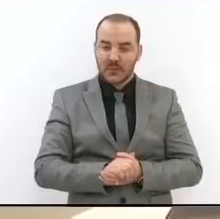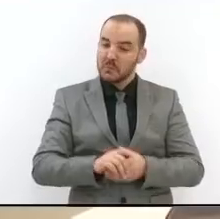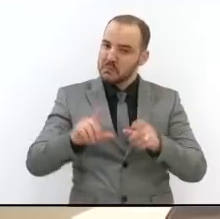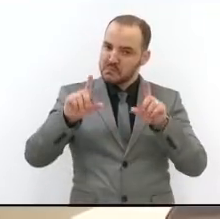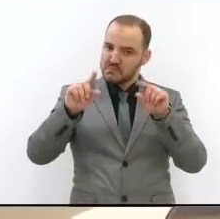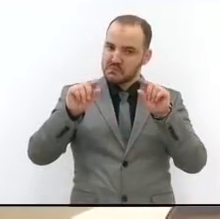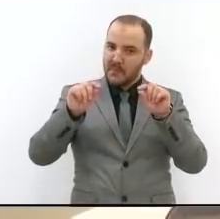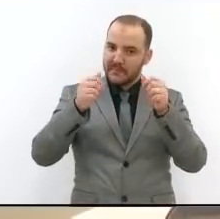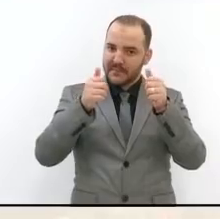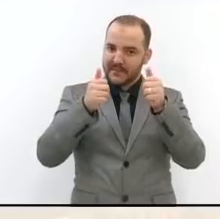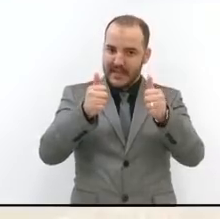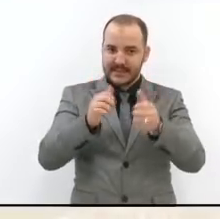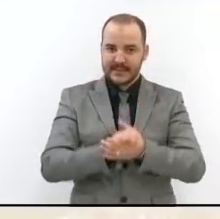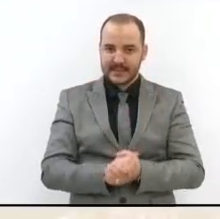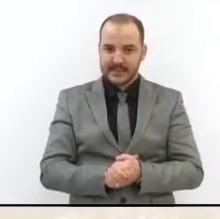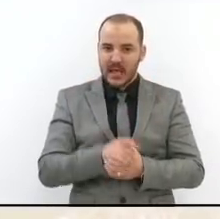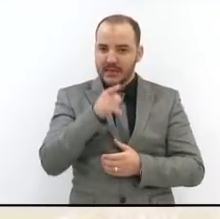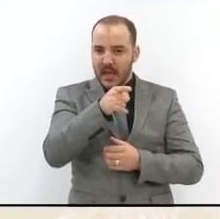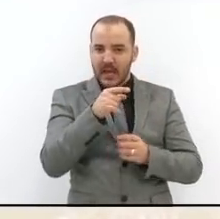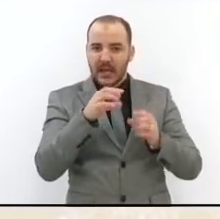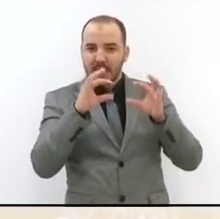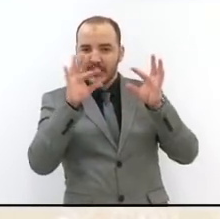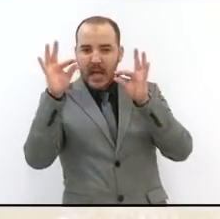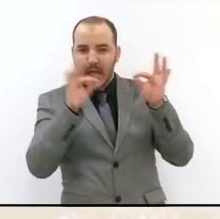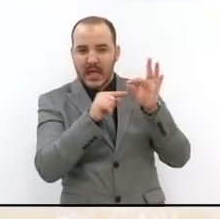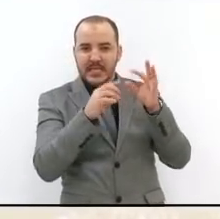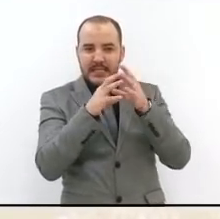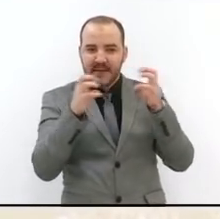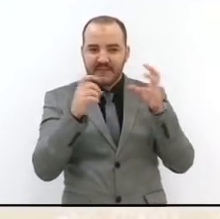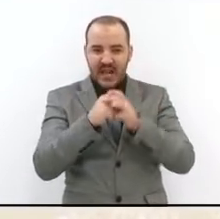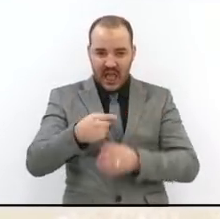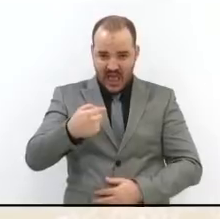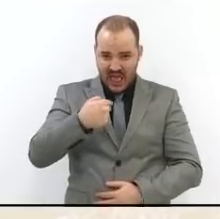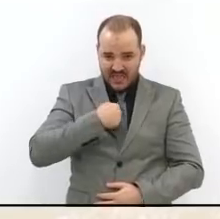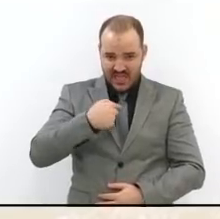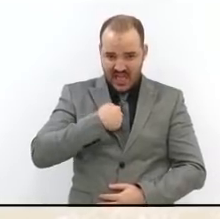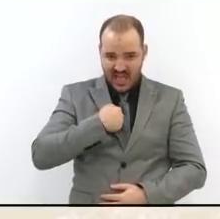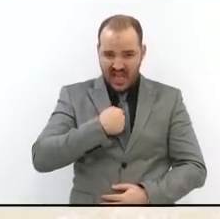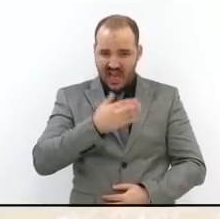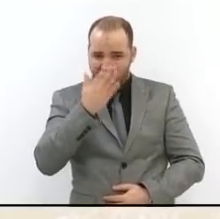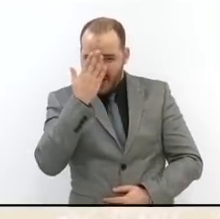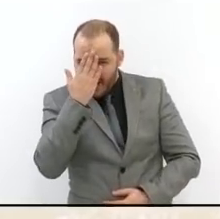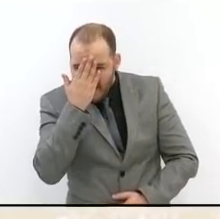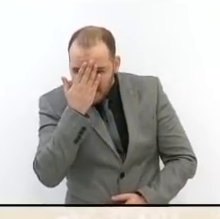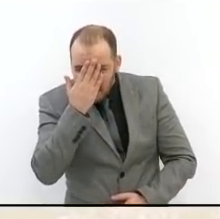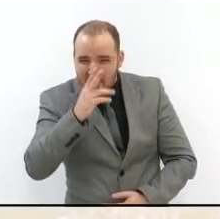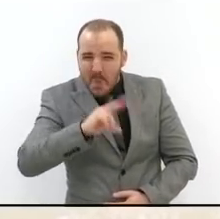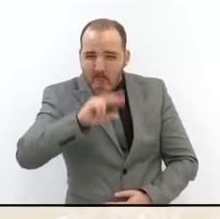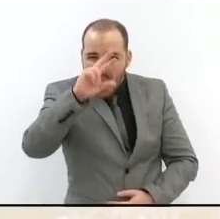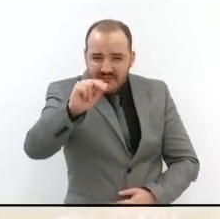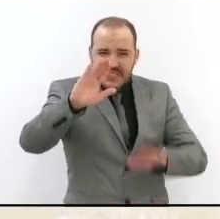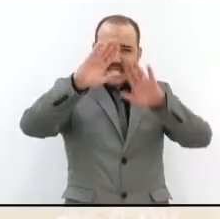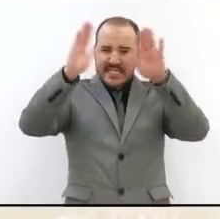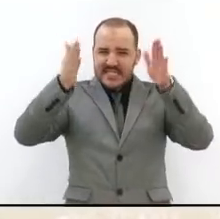أحسنتم، إنها تعني وأنا لا أعبد ما تعبدون